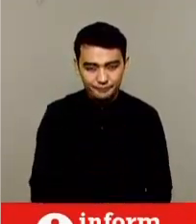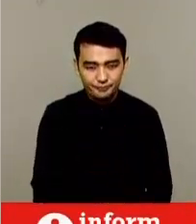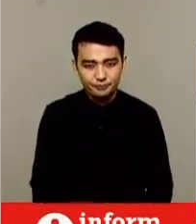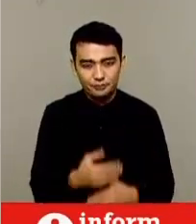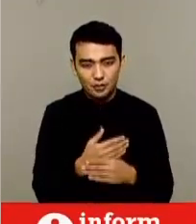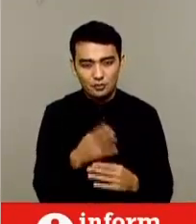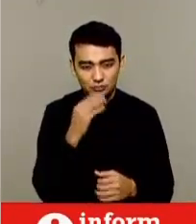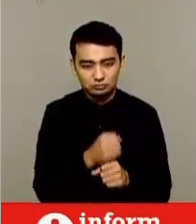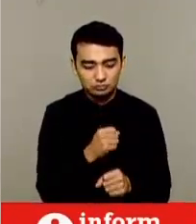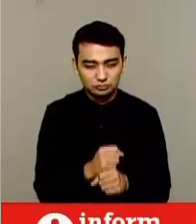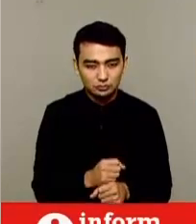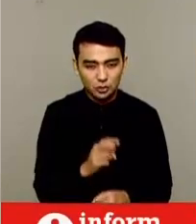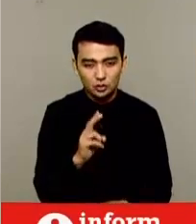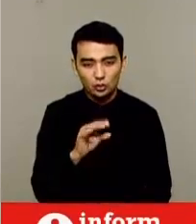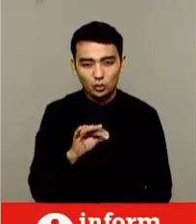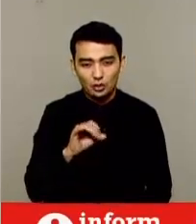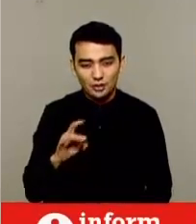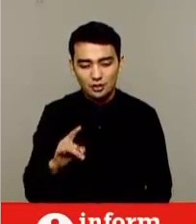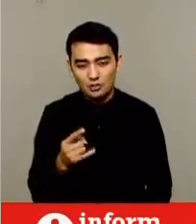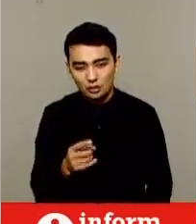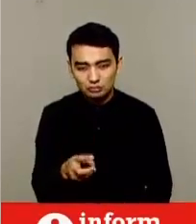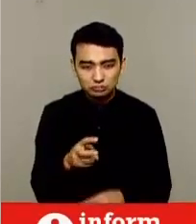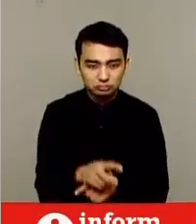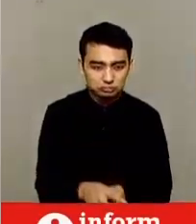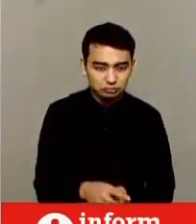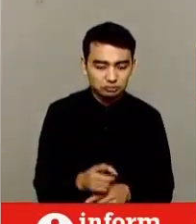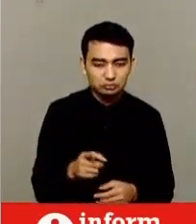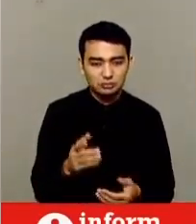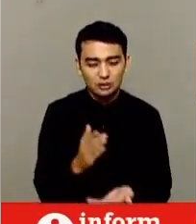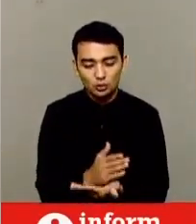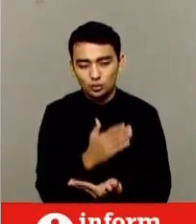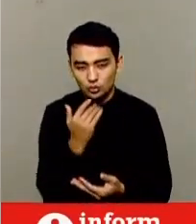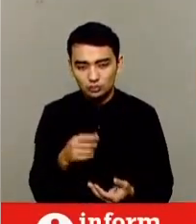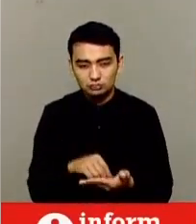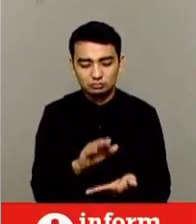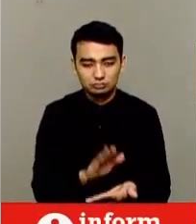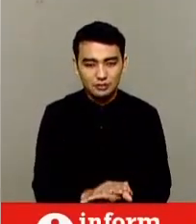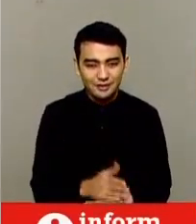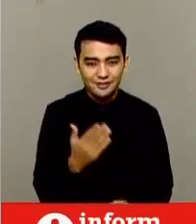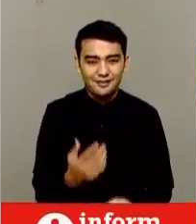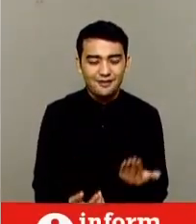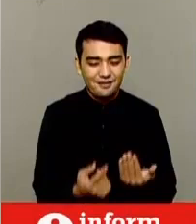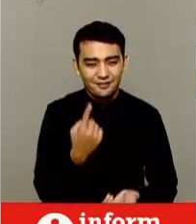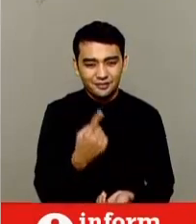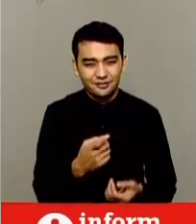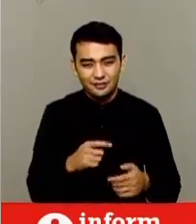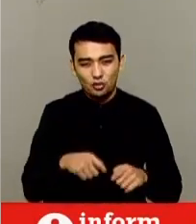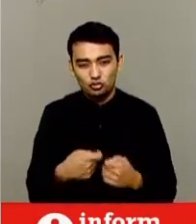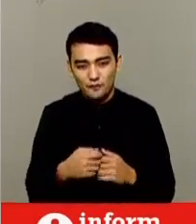істеріп жатқан іс-шара болып тұр. Яғни балалардың күнделікті келгенін тіркеу үшін. Егер де бір ақаушылықтағы жағдай